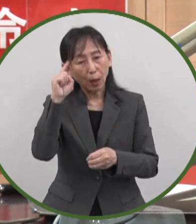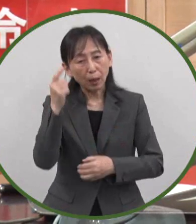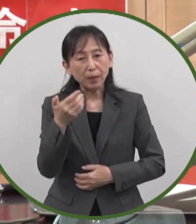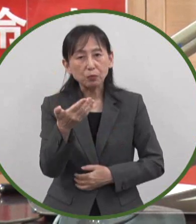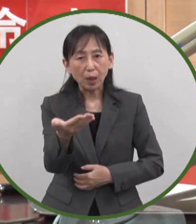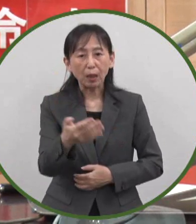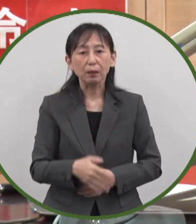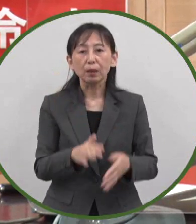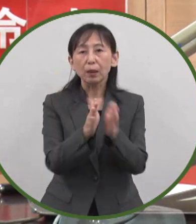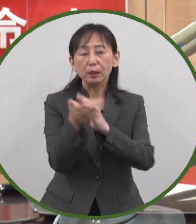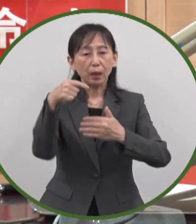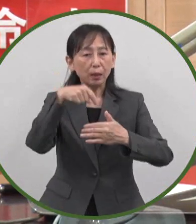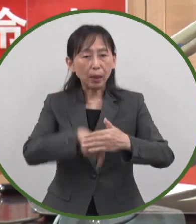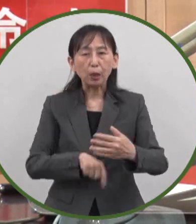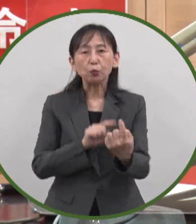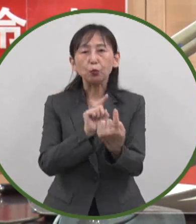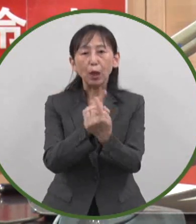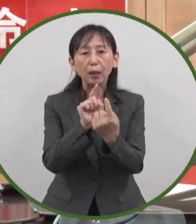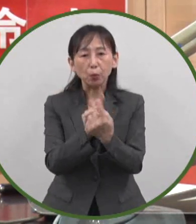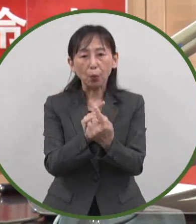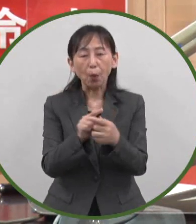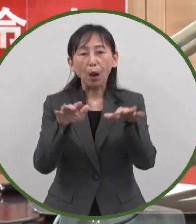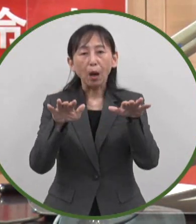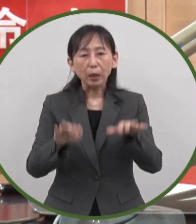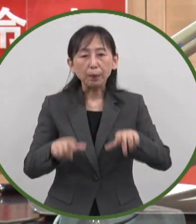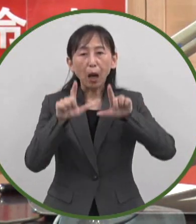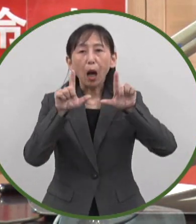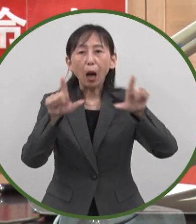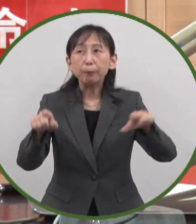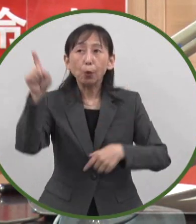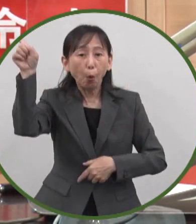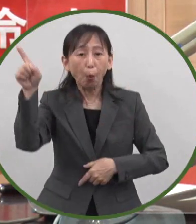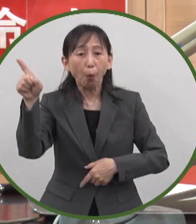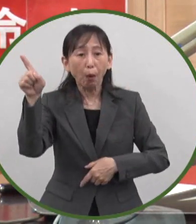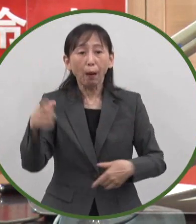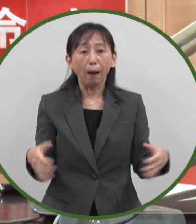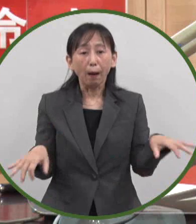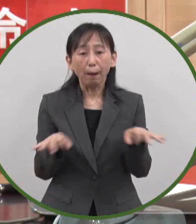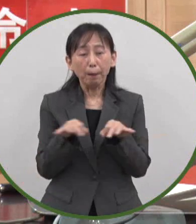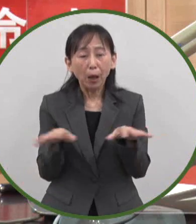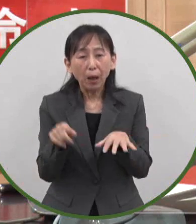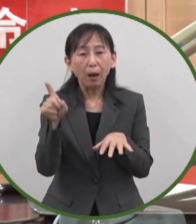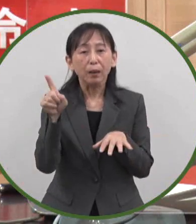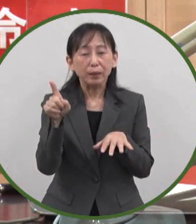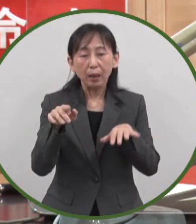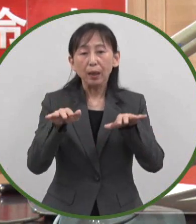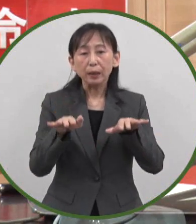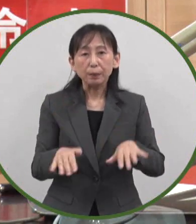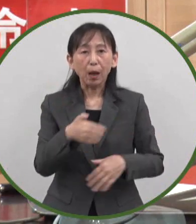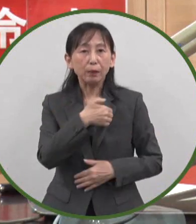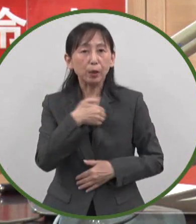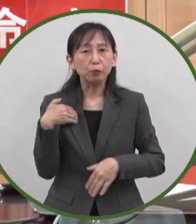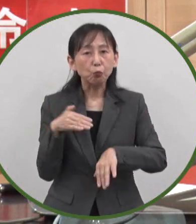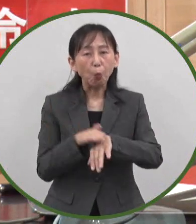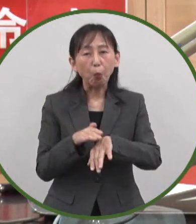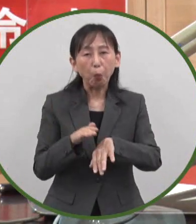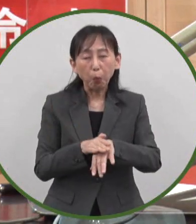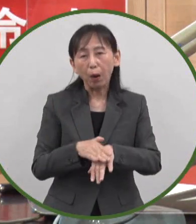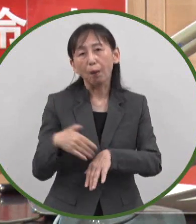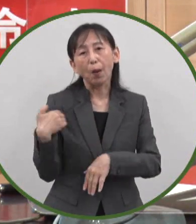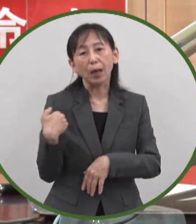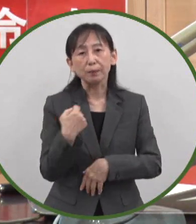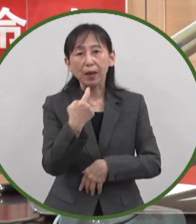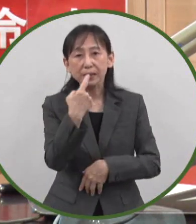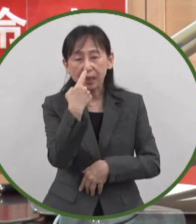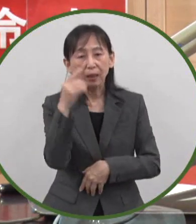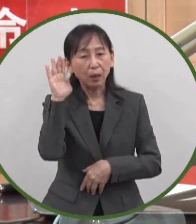県内の対応についてはこれまさにちょっと発表されたばっかりなんでですね、ちょっとどういうふうにできるかというのはまだ全くわからないので、